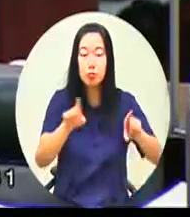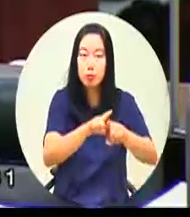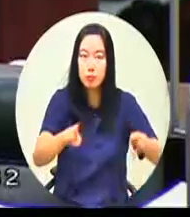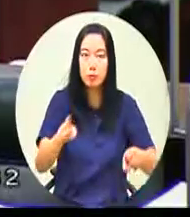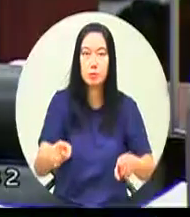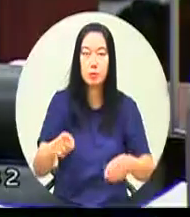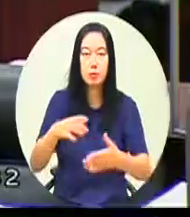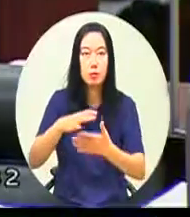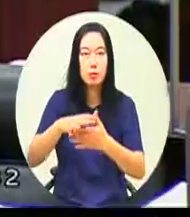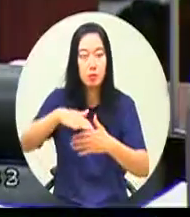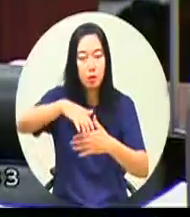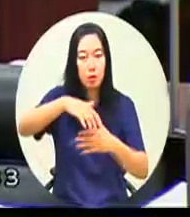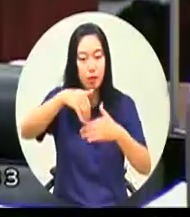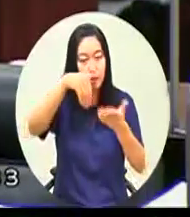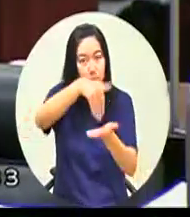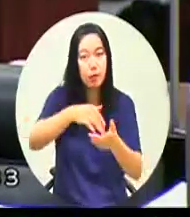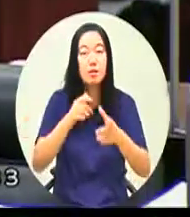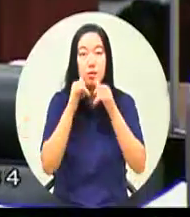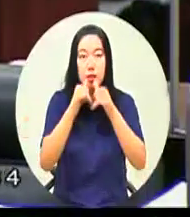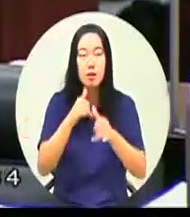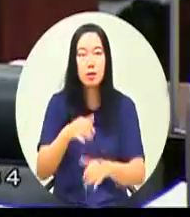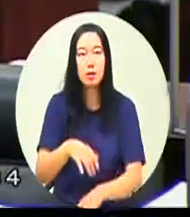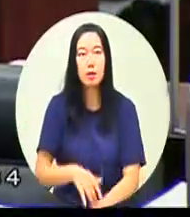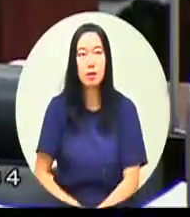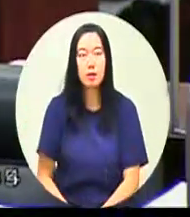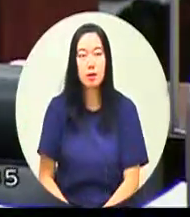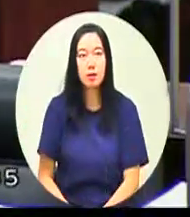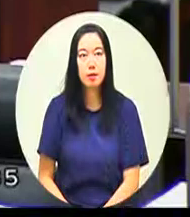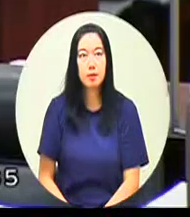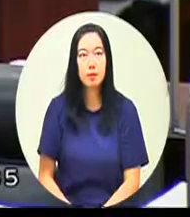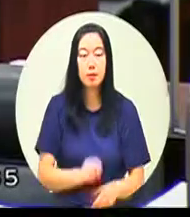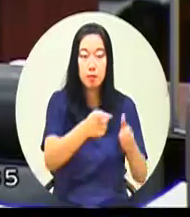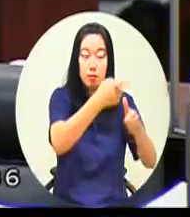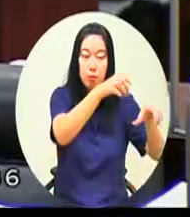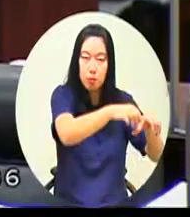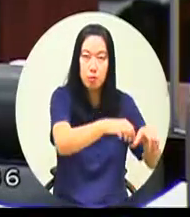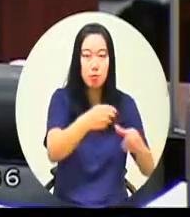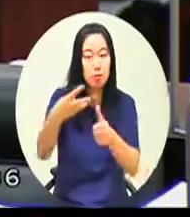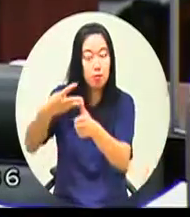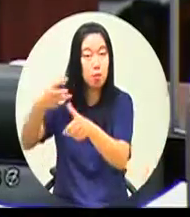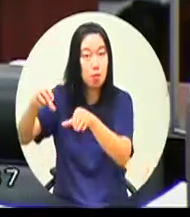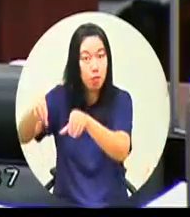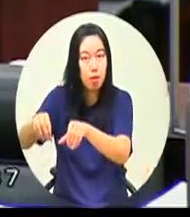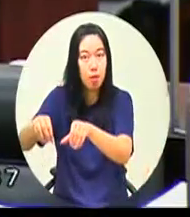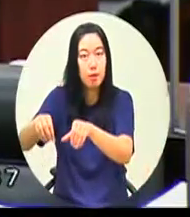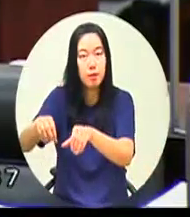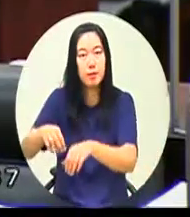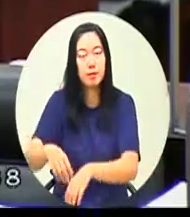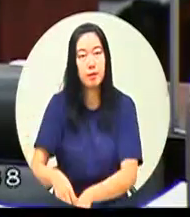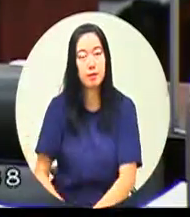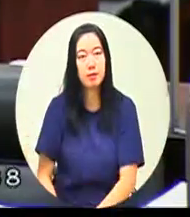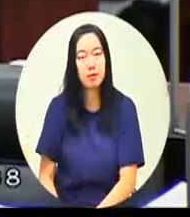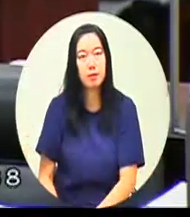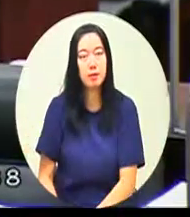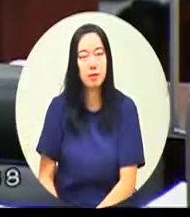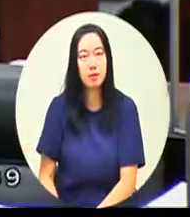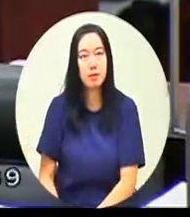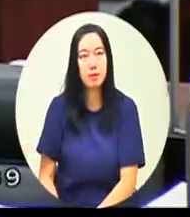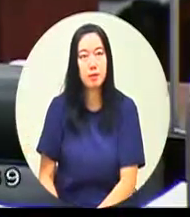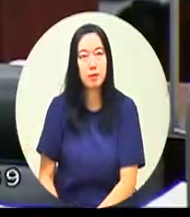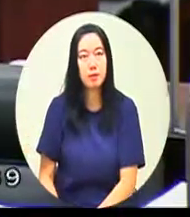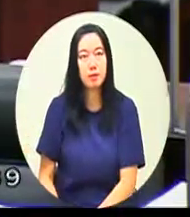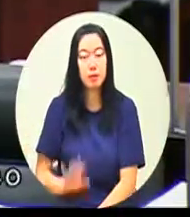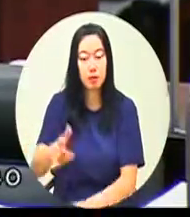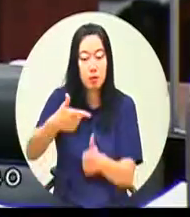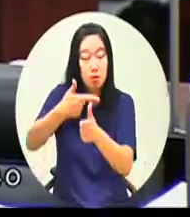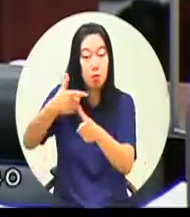寮，那就是一个第一年呐、啊，第一年到第三年，月美里哈、一个第六